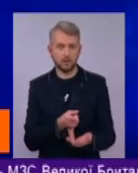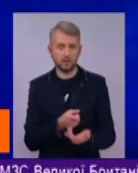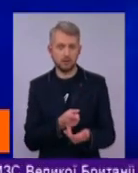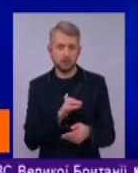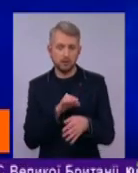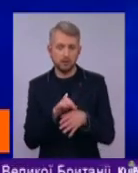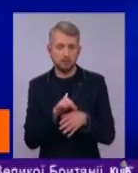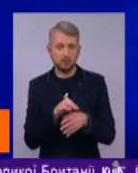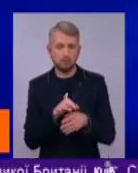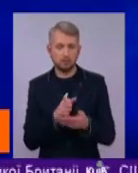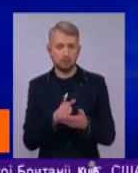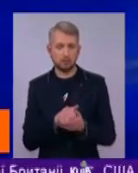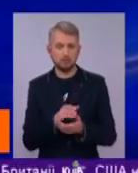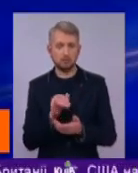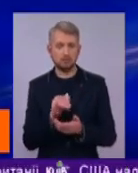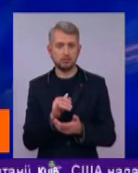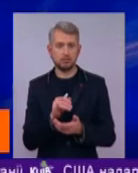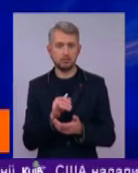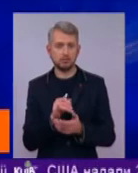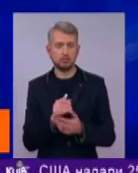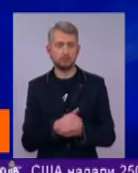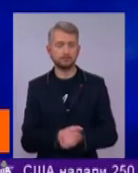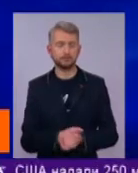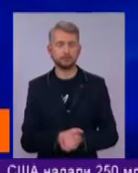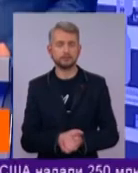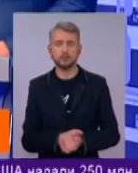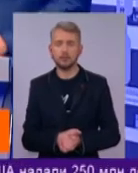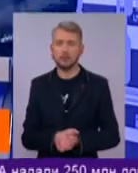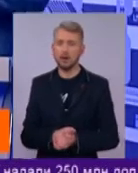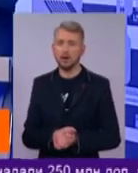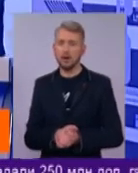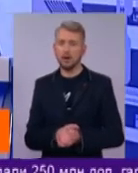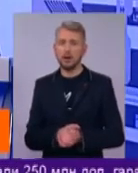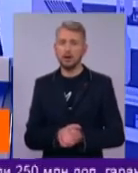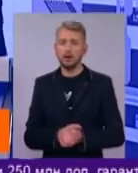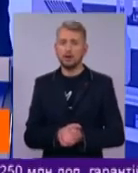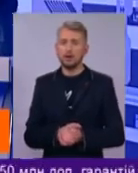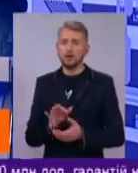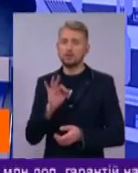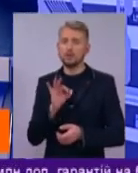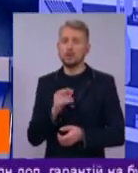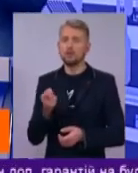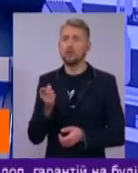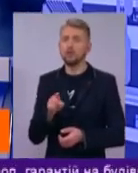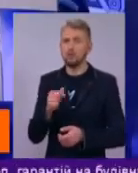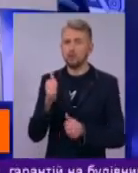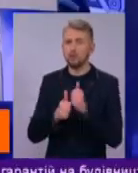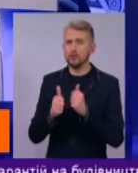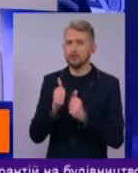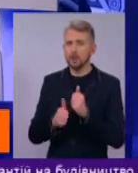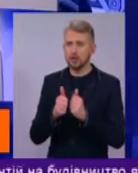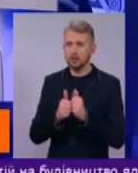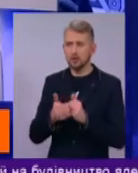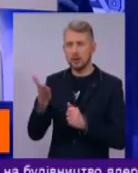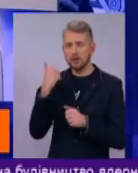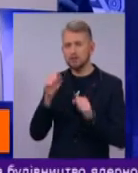сил и средств сторон. Олександре, стосовно того, часто там